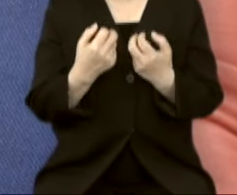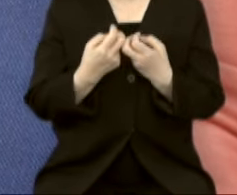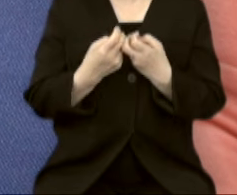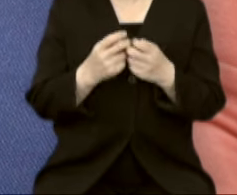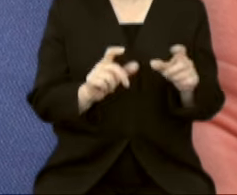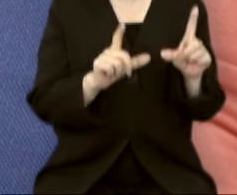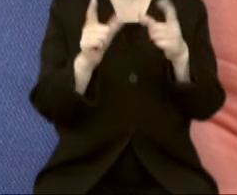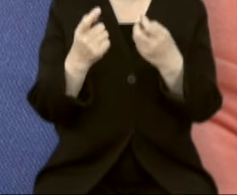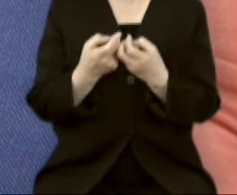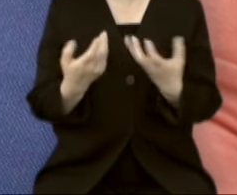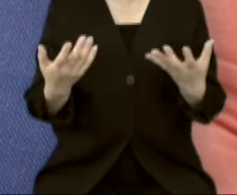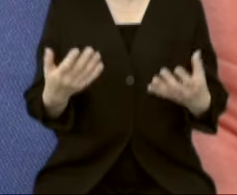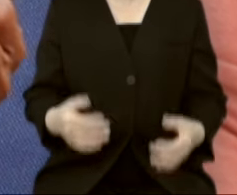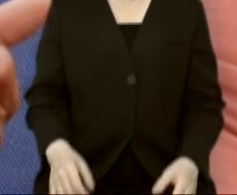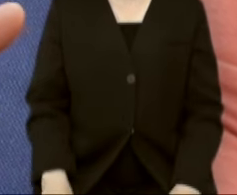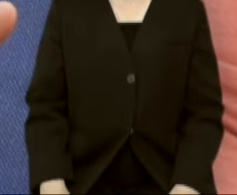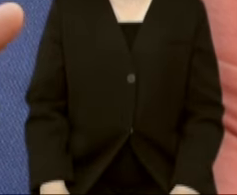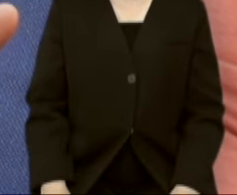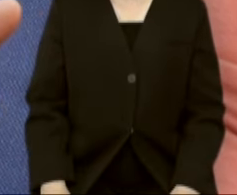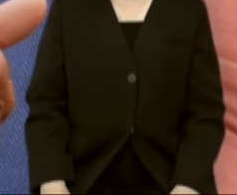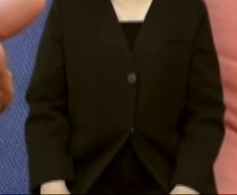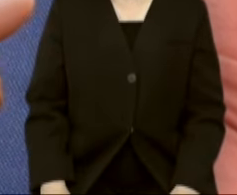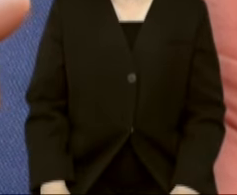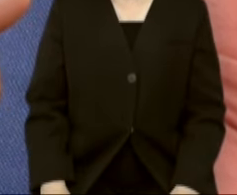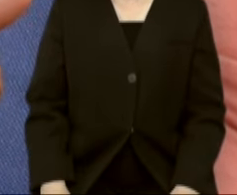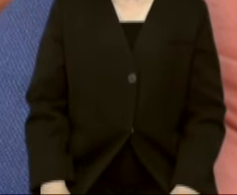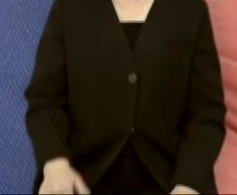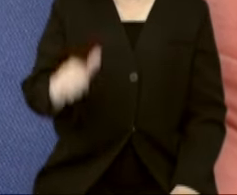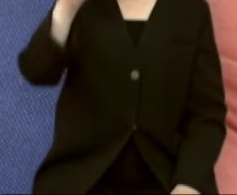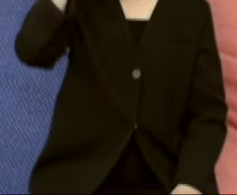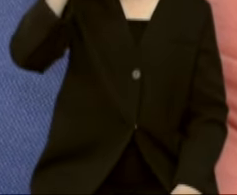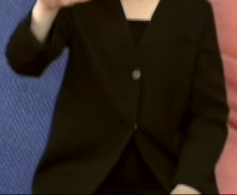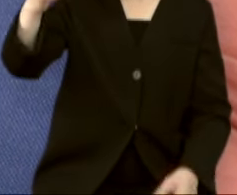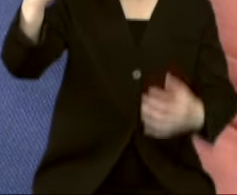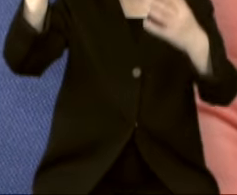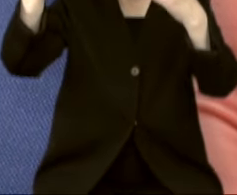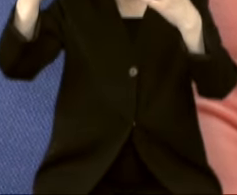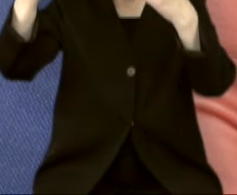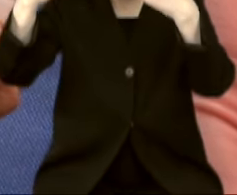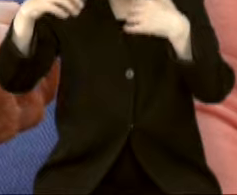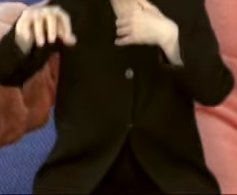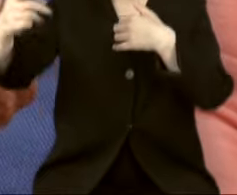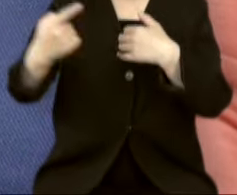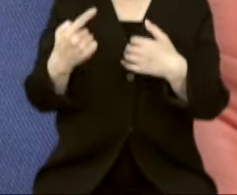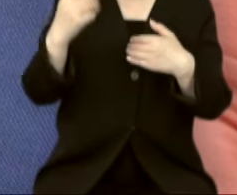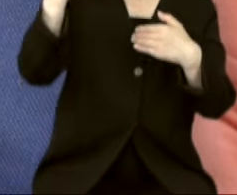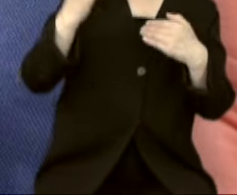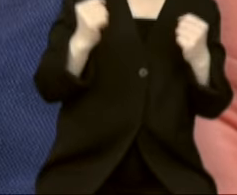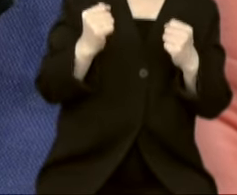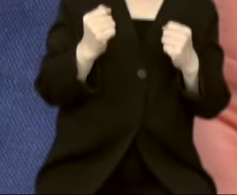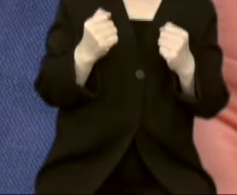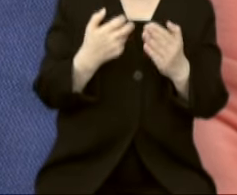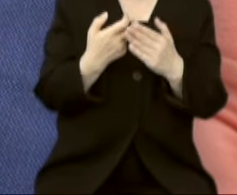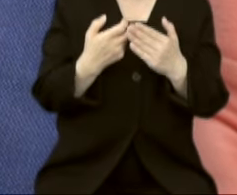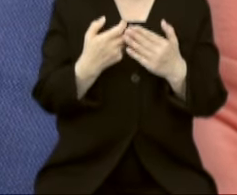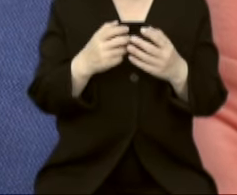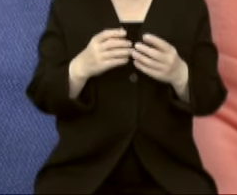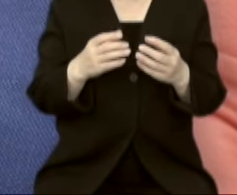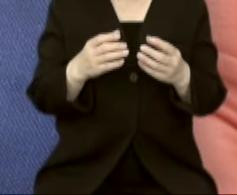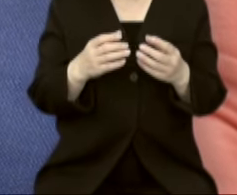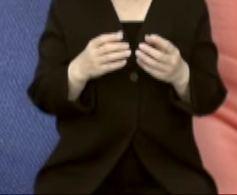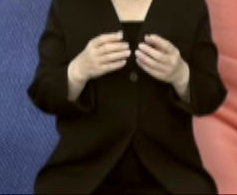해요? 살아야지요. 아, 더 추우실 거 아니에요? 네. 인도에서 오셨는데. 네, 어두운데 썼는지가. 네. 그때 그때 이거 좀 포장해